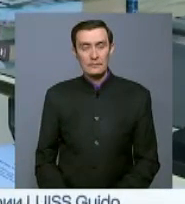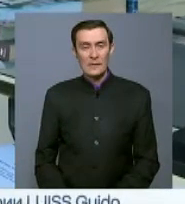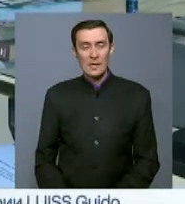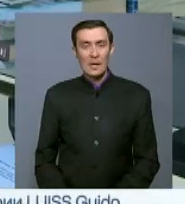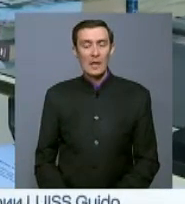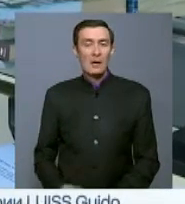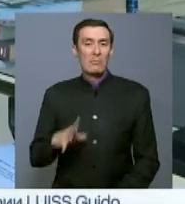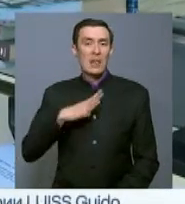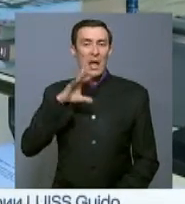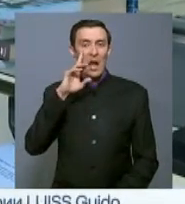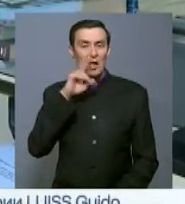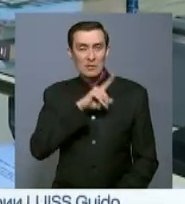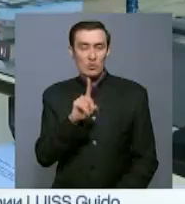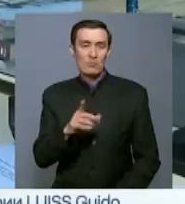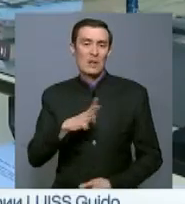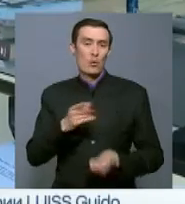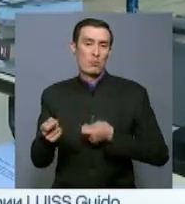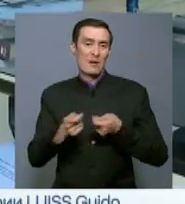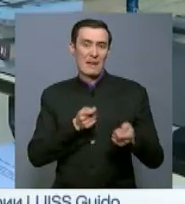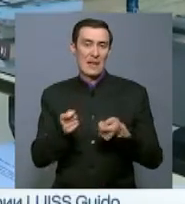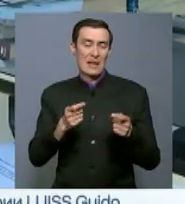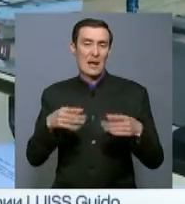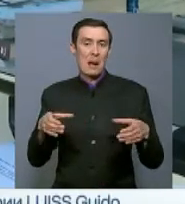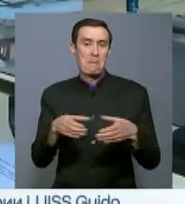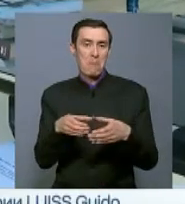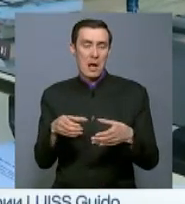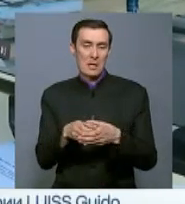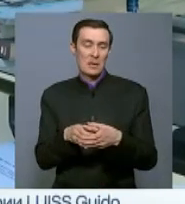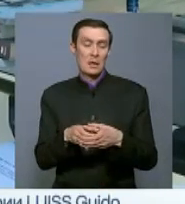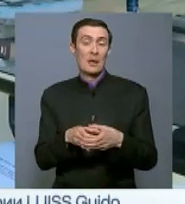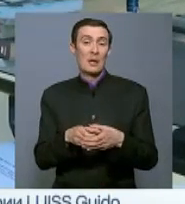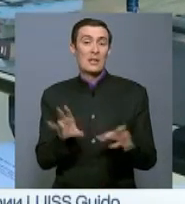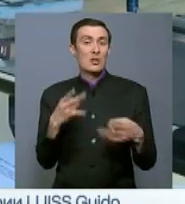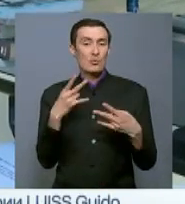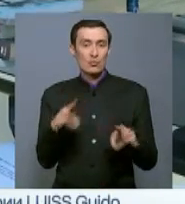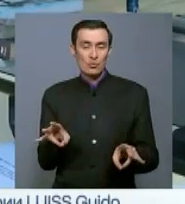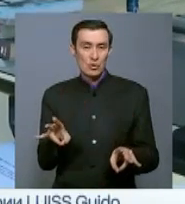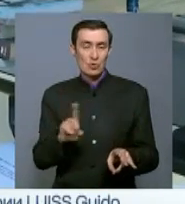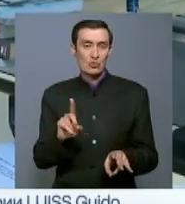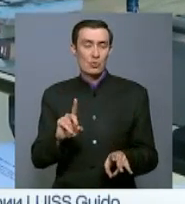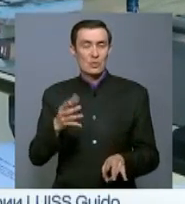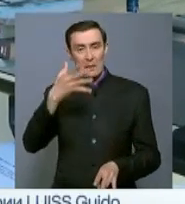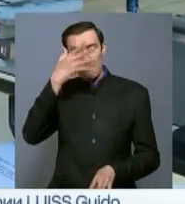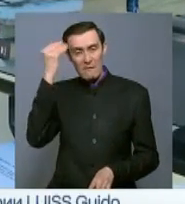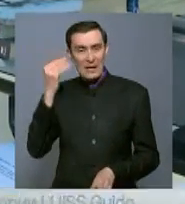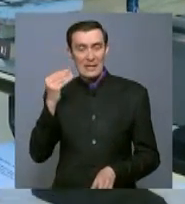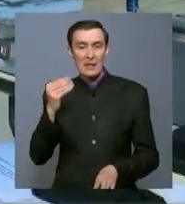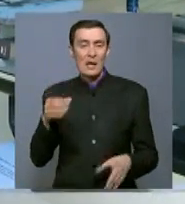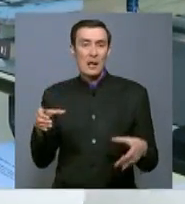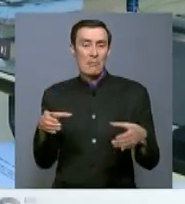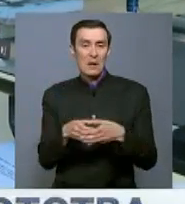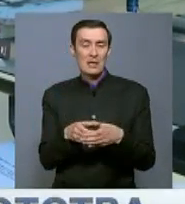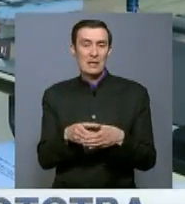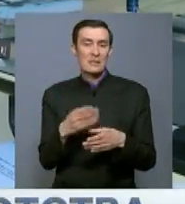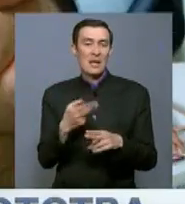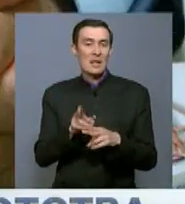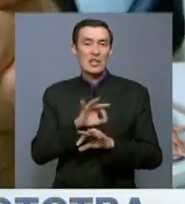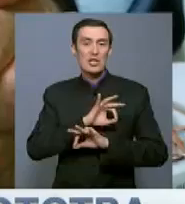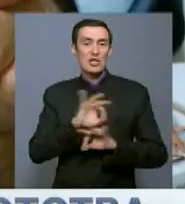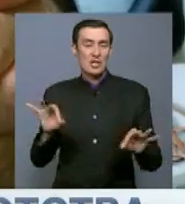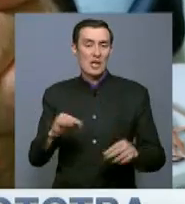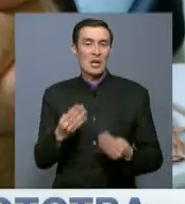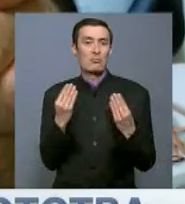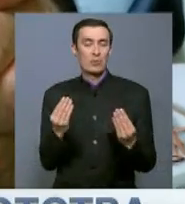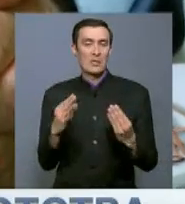Ошибка, я думаю, была допущена в управлении компанией, ее менеджерами. Не надо забывать, что «Алиталия» – компания с отменной репутацией и не раз